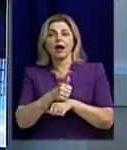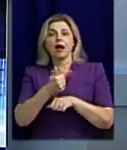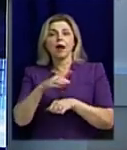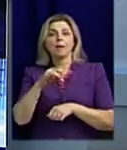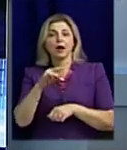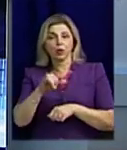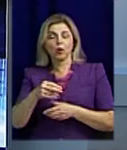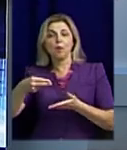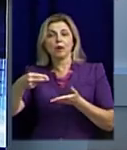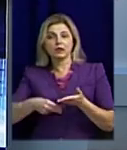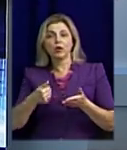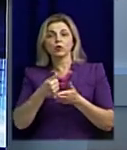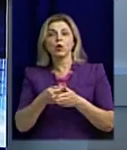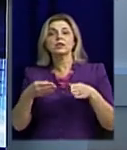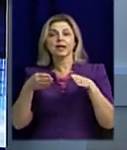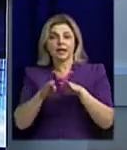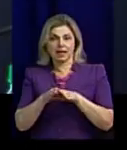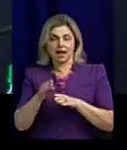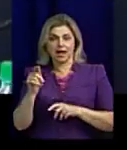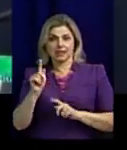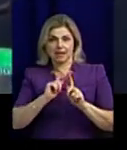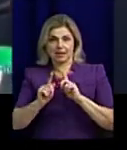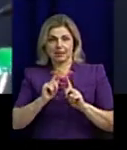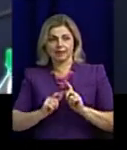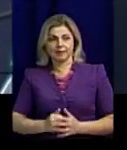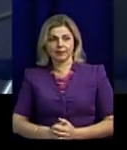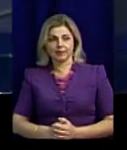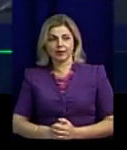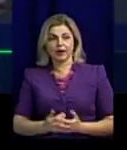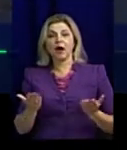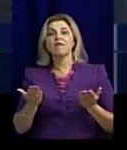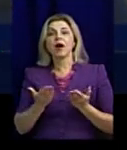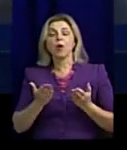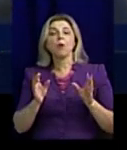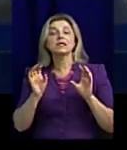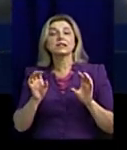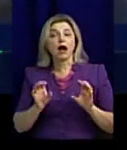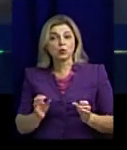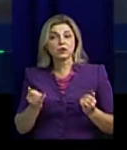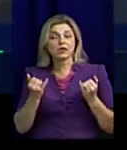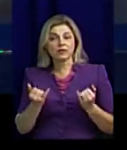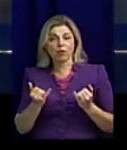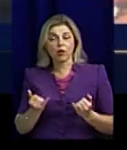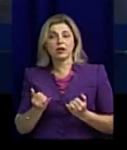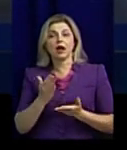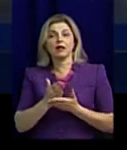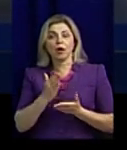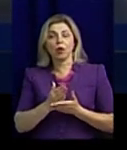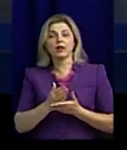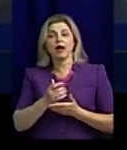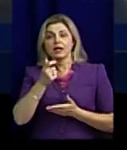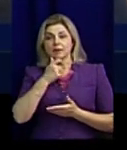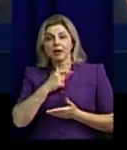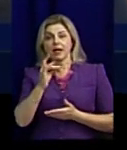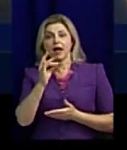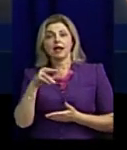свій підпис до закриття сесії. В каком статусе на сегодняшний день находится господин Репин? Уволен